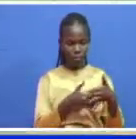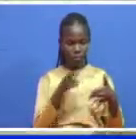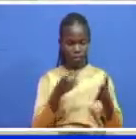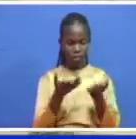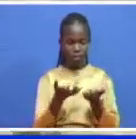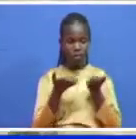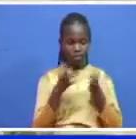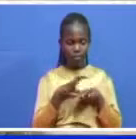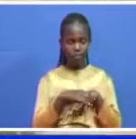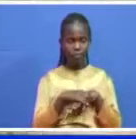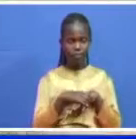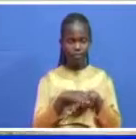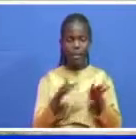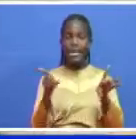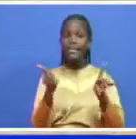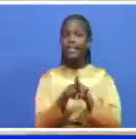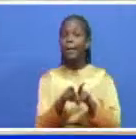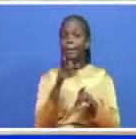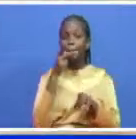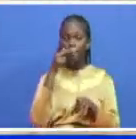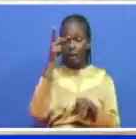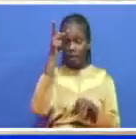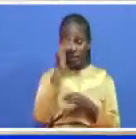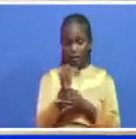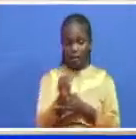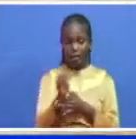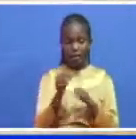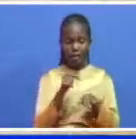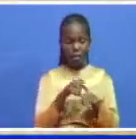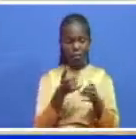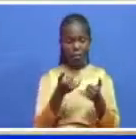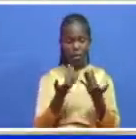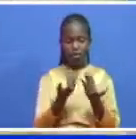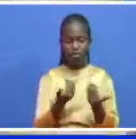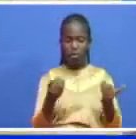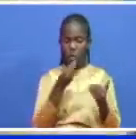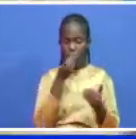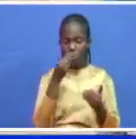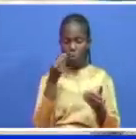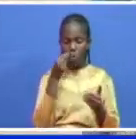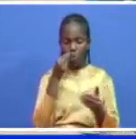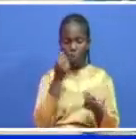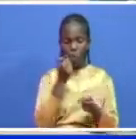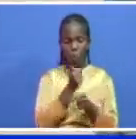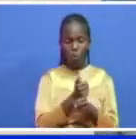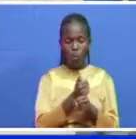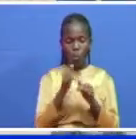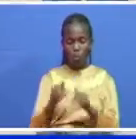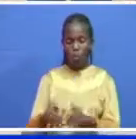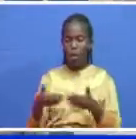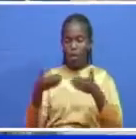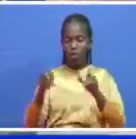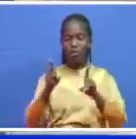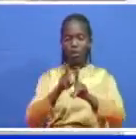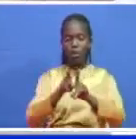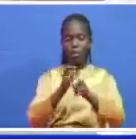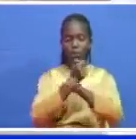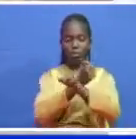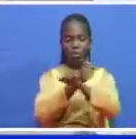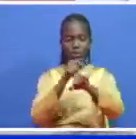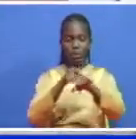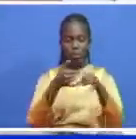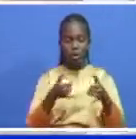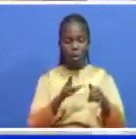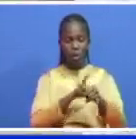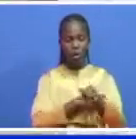batosu. Lucy oengine wenda sii dhisi ya nasi emu sii kwekithia kanani maine ngawe ya wa mundani na kuhisu uvea evindani ya vinga ya